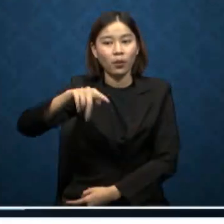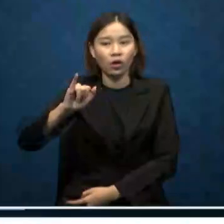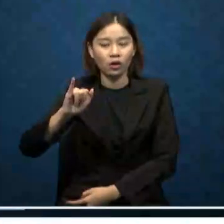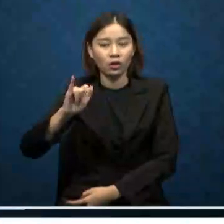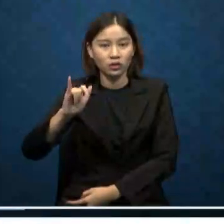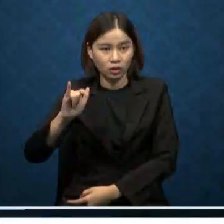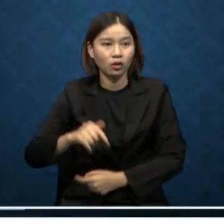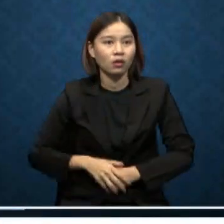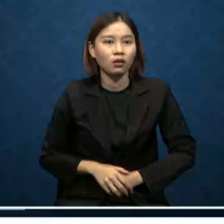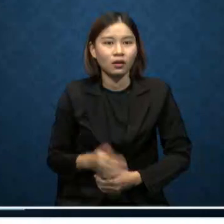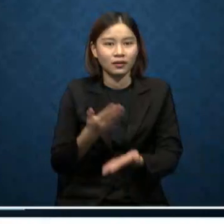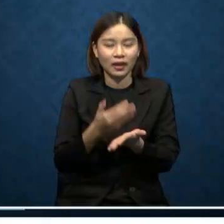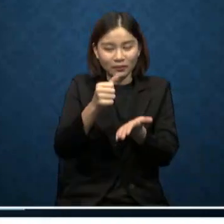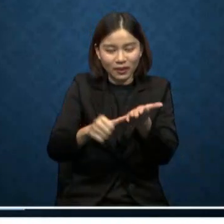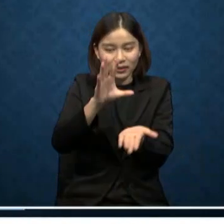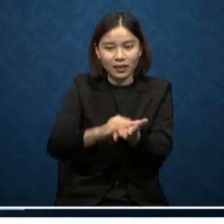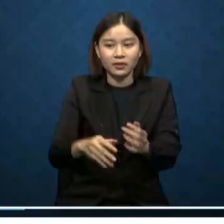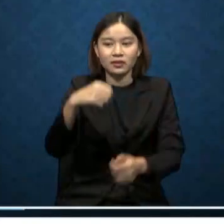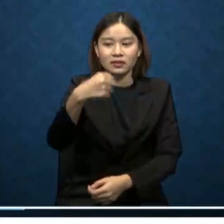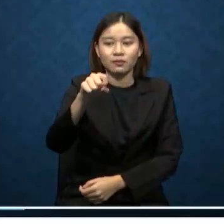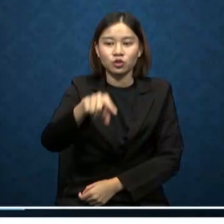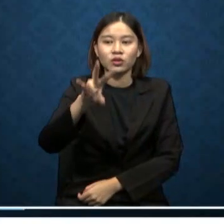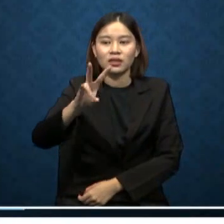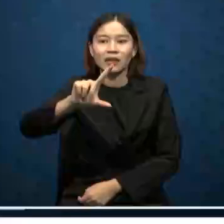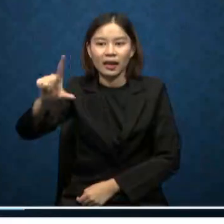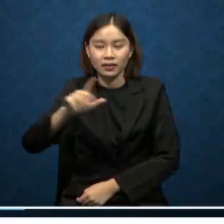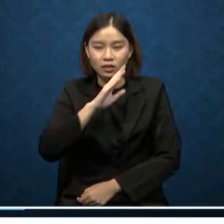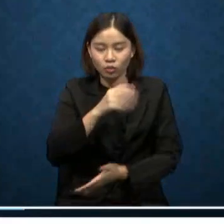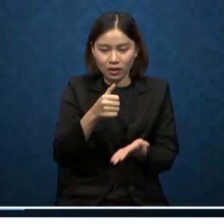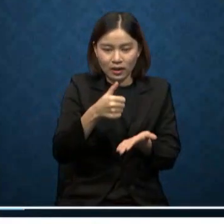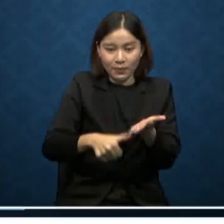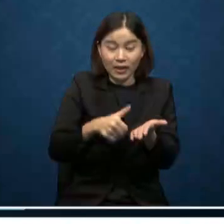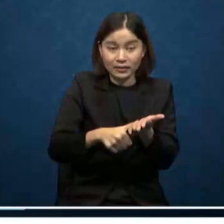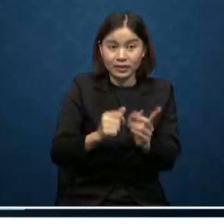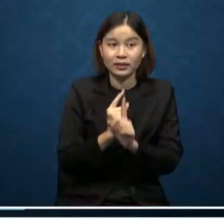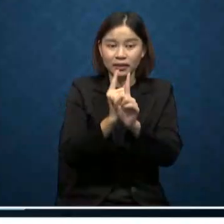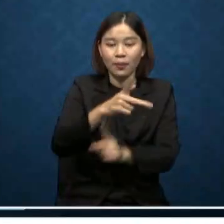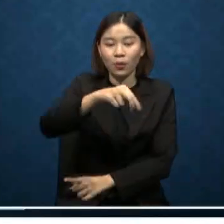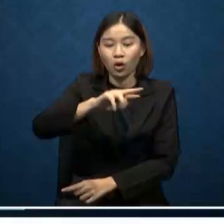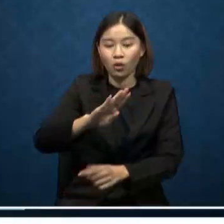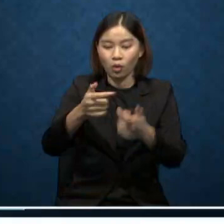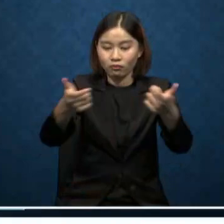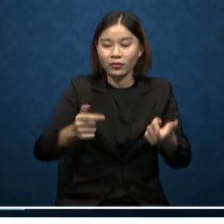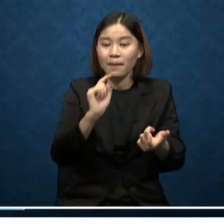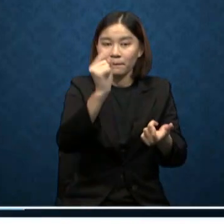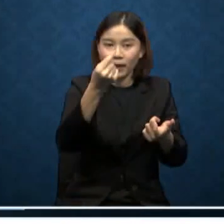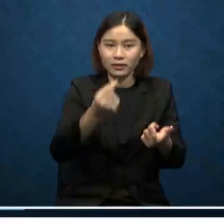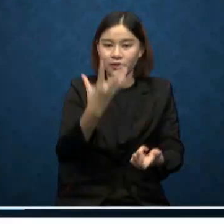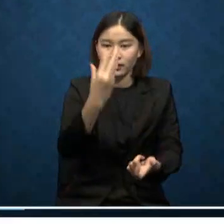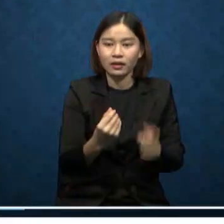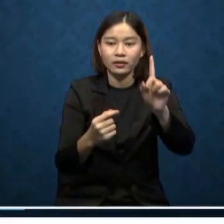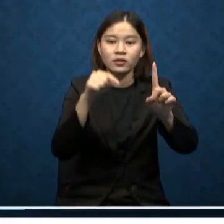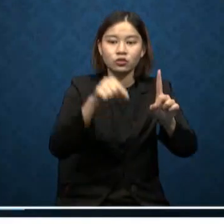ยเก็บประสีได้ถึง 10.7 ลานบาทแต่เมอแรตราประสีตามพร.บ.ช.บัในี้หรอเก็บได้เพีง 1.